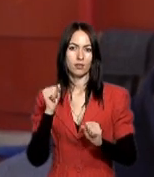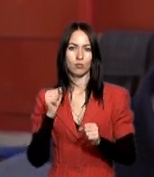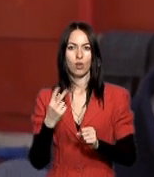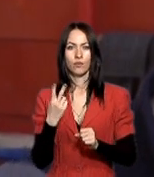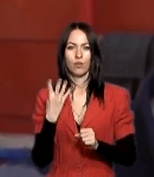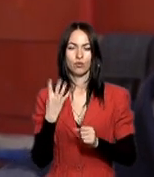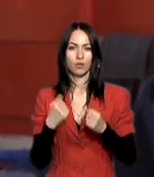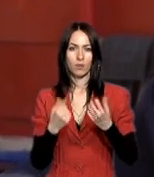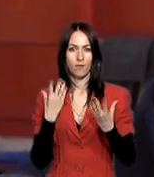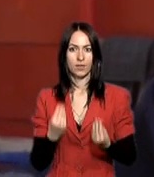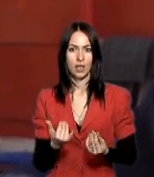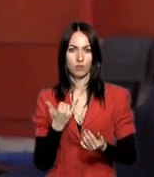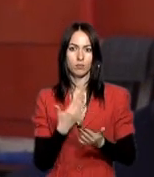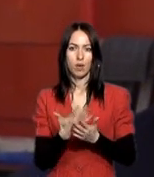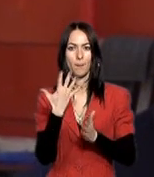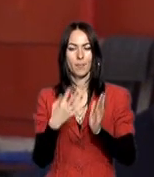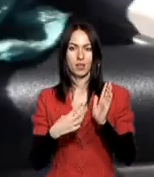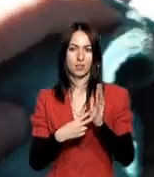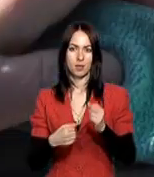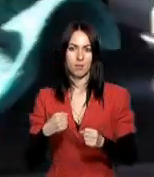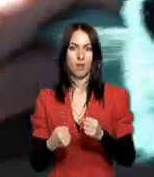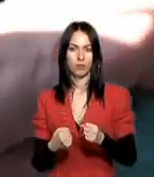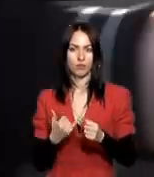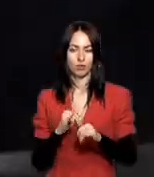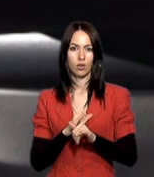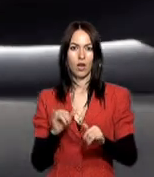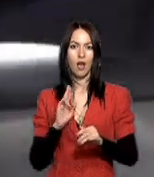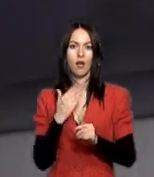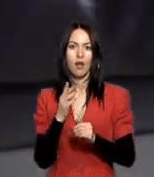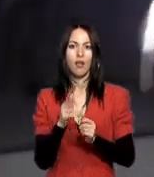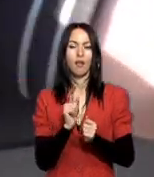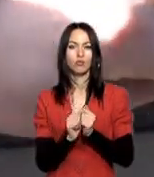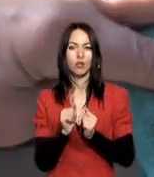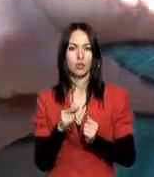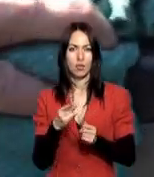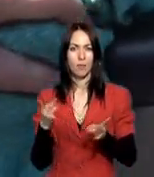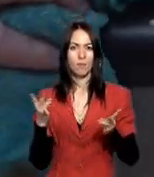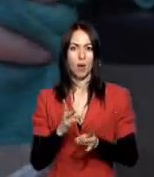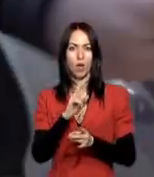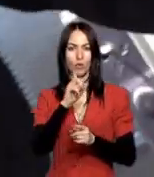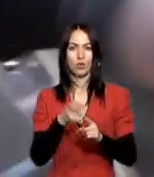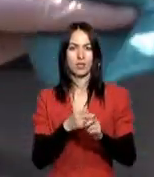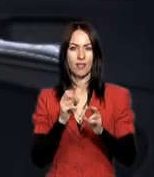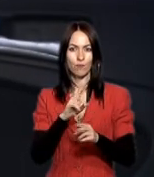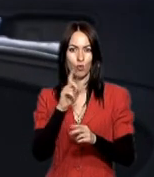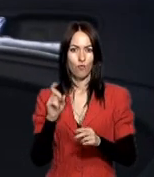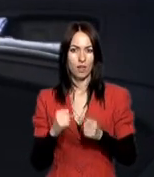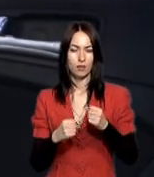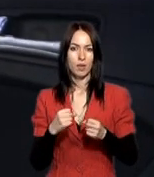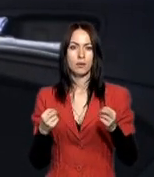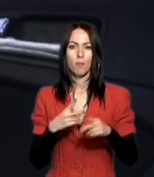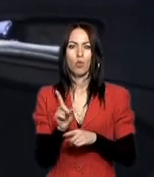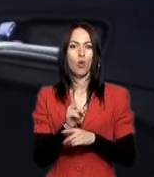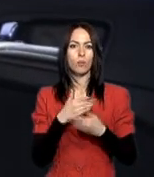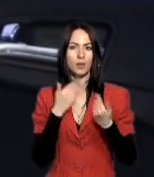2-4 машини в день, зараз десь 5-7. Як часто таксисти мають дезінфікувати машини, спеціальних норм немає.